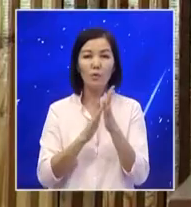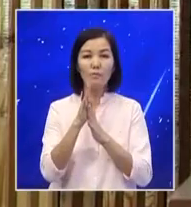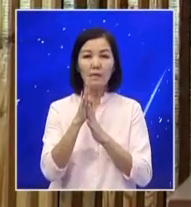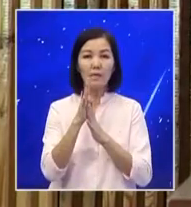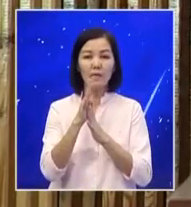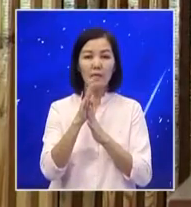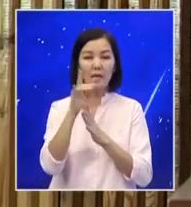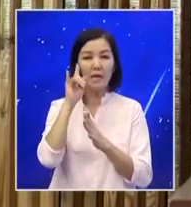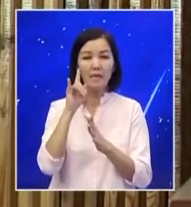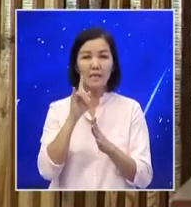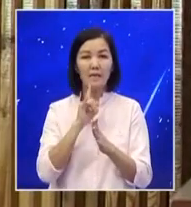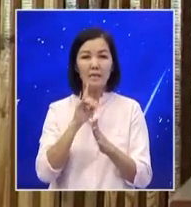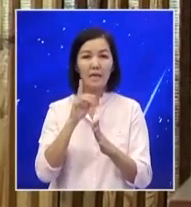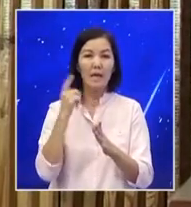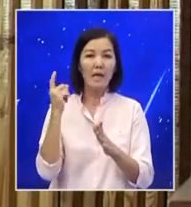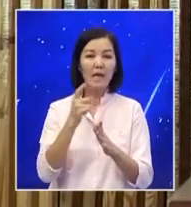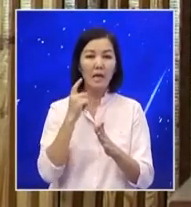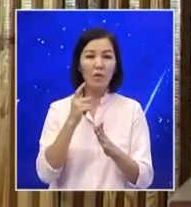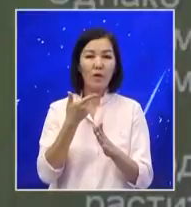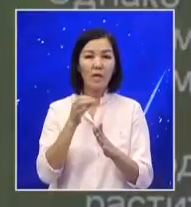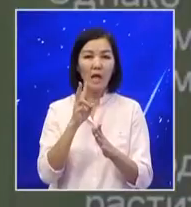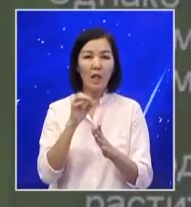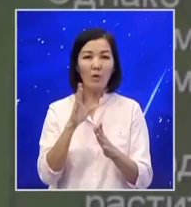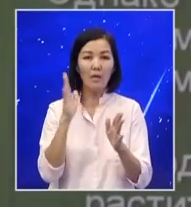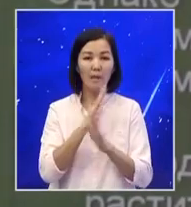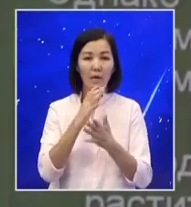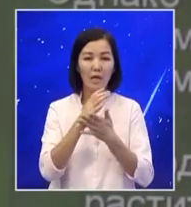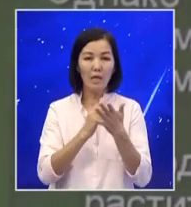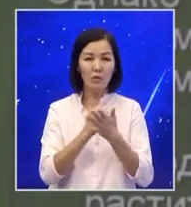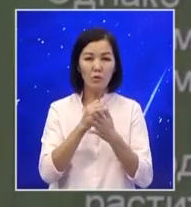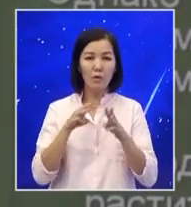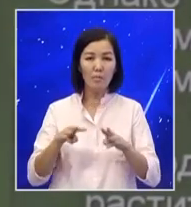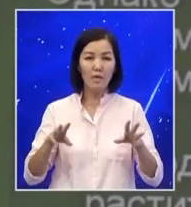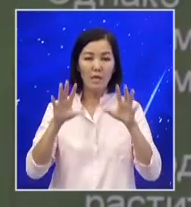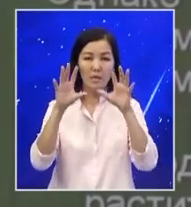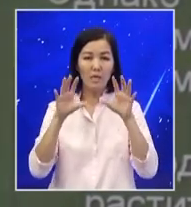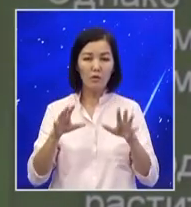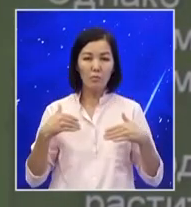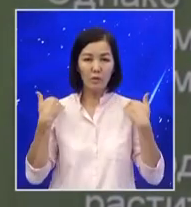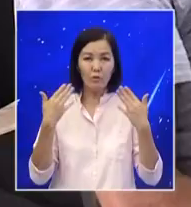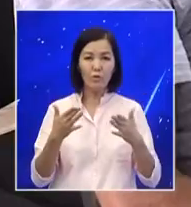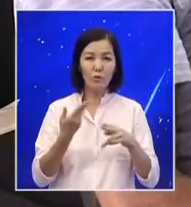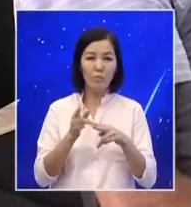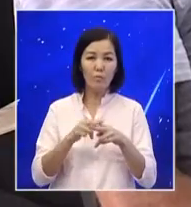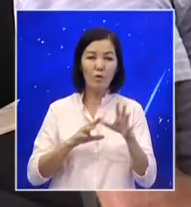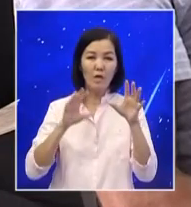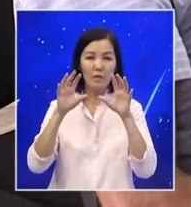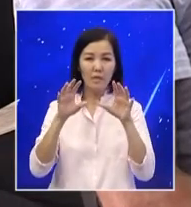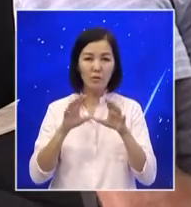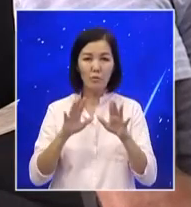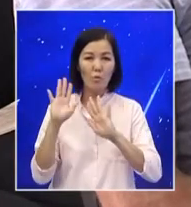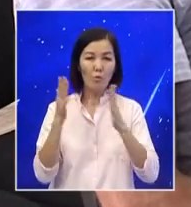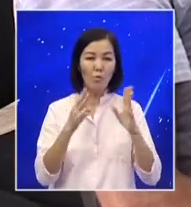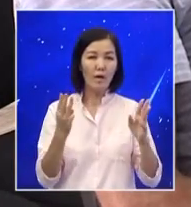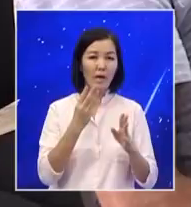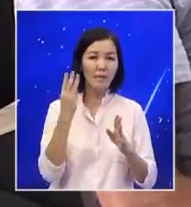Қазақстан Республикасының экология, геология және табиғи ресурстар министрлігі заң жобасын ұсынды. Бұл заң жобасын облыстық орман шаруашылығы